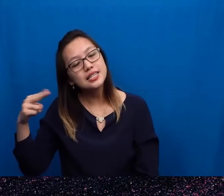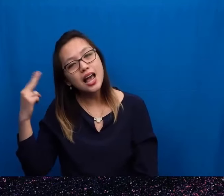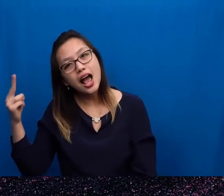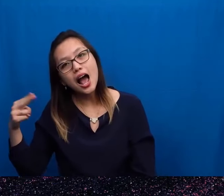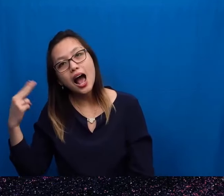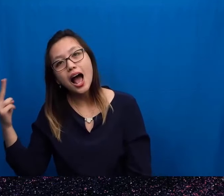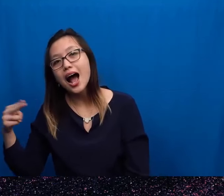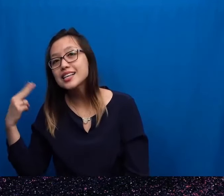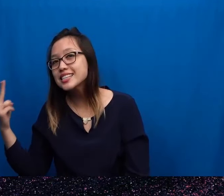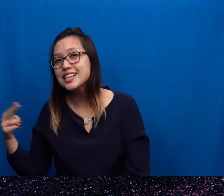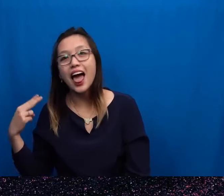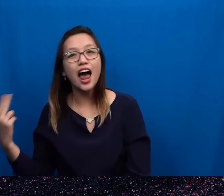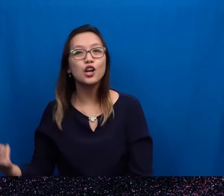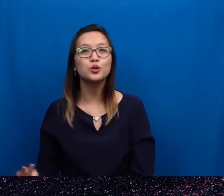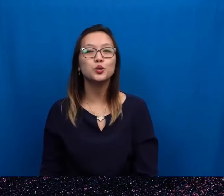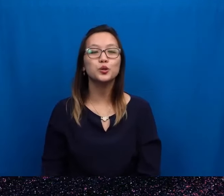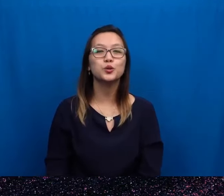bekerja